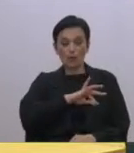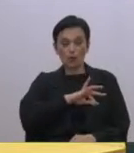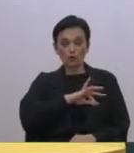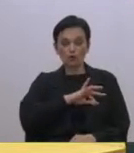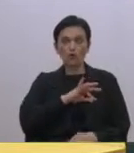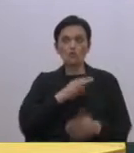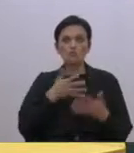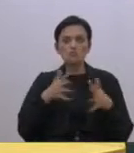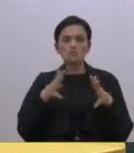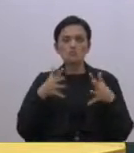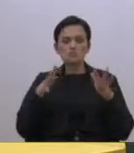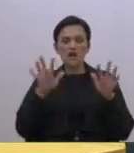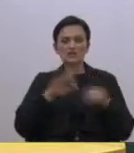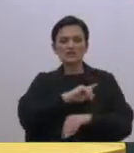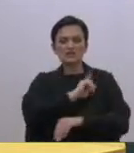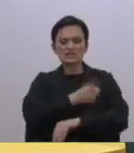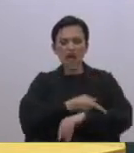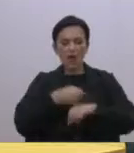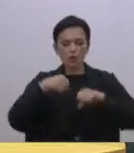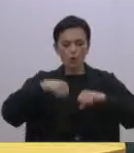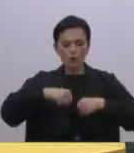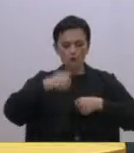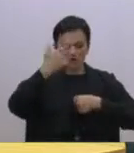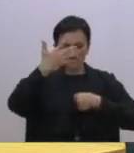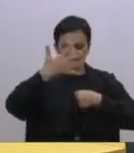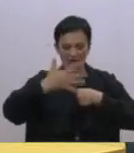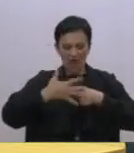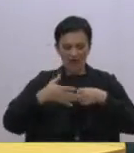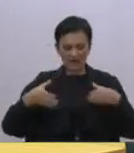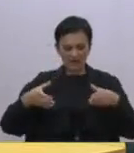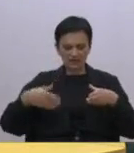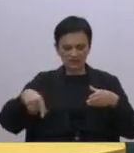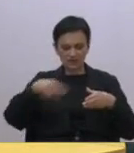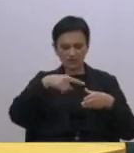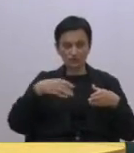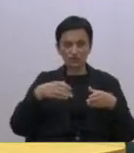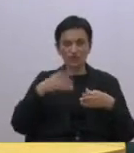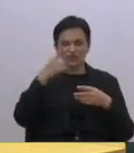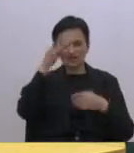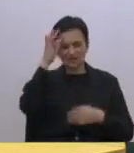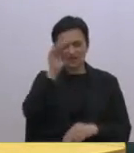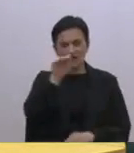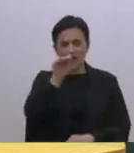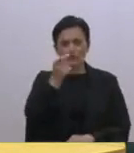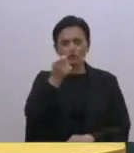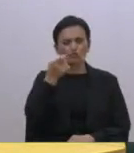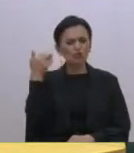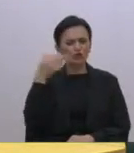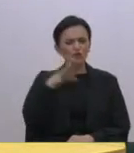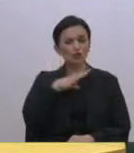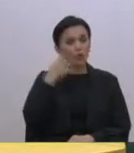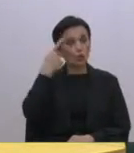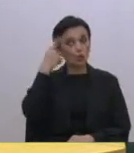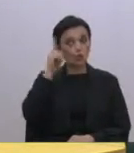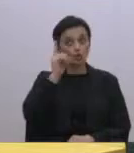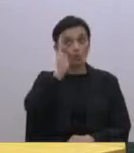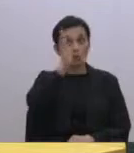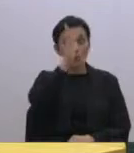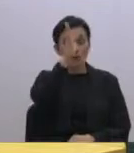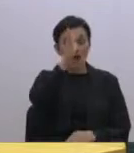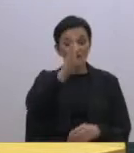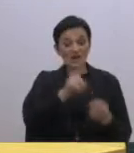და უფრო მეტი ძალაუფლების ცენტრში კონცენტრირება. გაგახსენებთ, რომ ცოტა ხნის წინ იდეა არსებობდა, რომ მომავალი პანდემიებისთვის